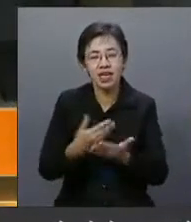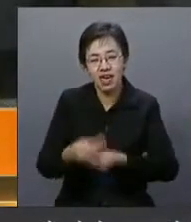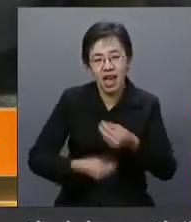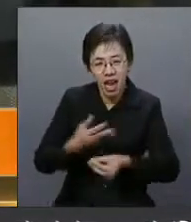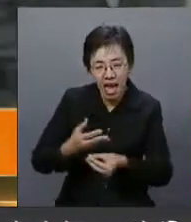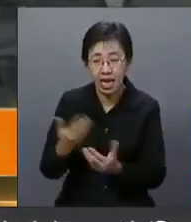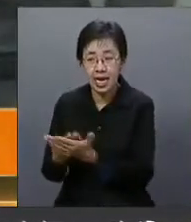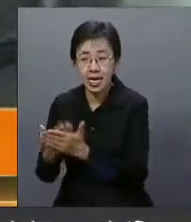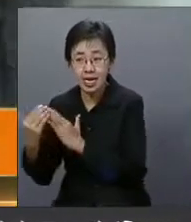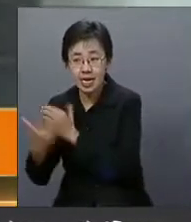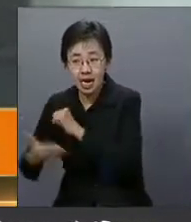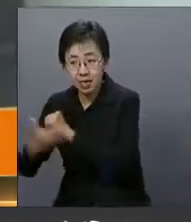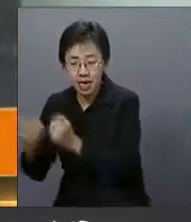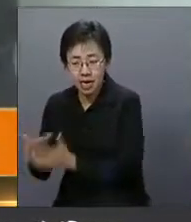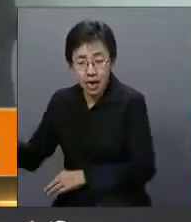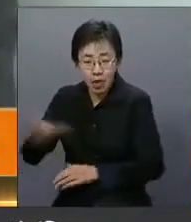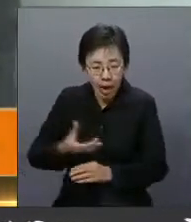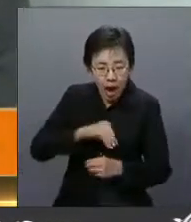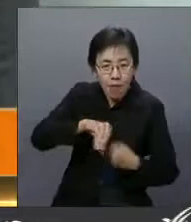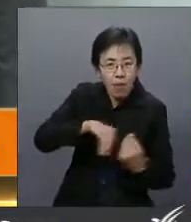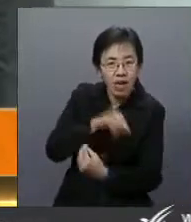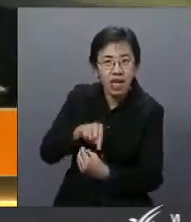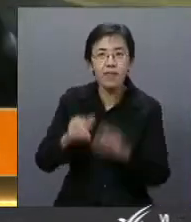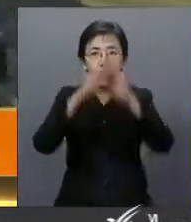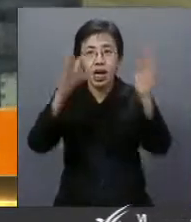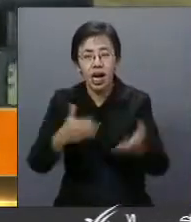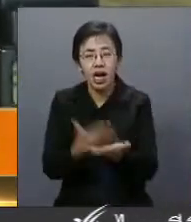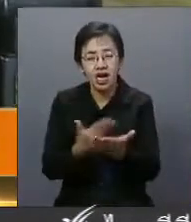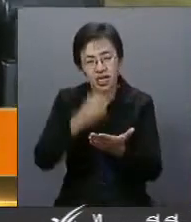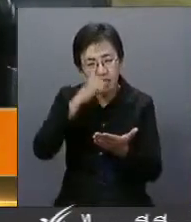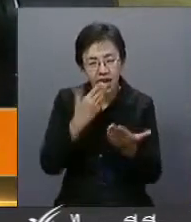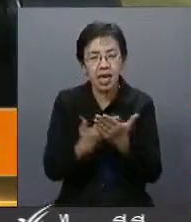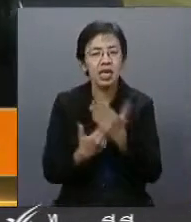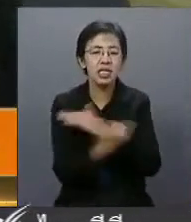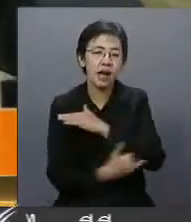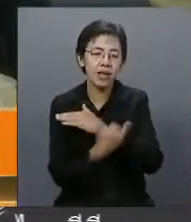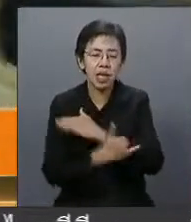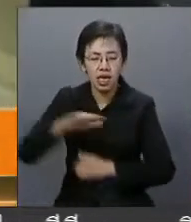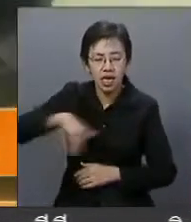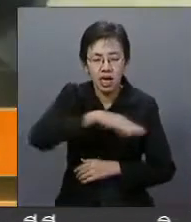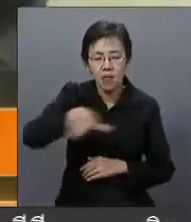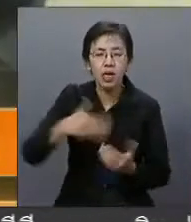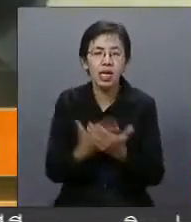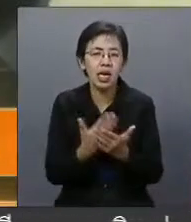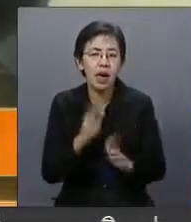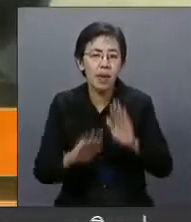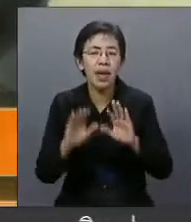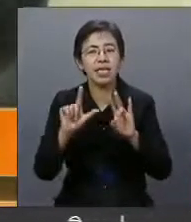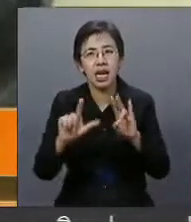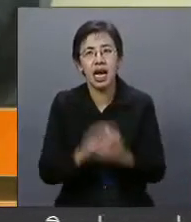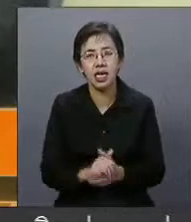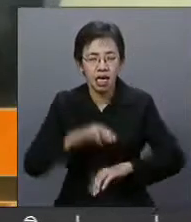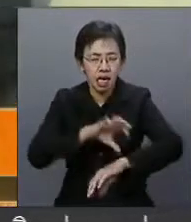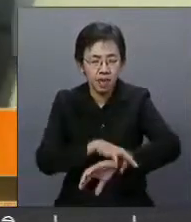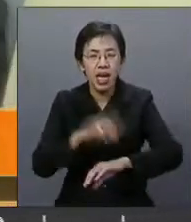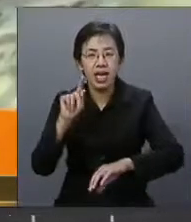ดค่ะซึ่งภายในตู้นิรภัยพบธนบัตรไทยและสกุลเงินตราต่างประเทศรวมกว่า7ล้านบาทกำไรหยกและเครื่องประดับอีก